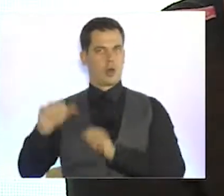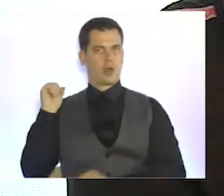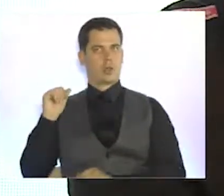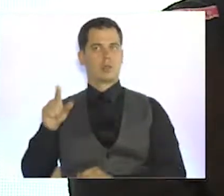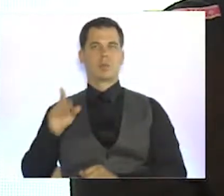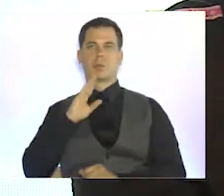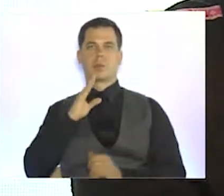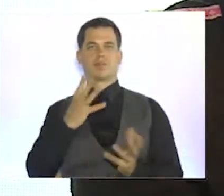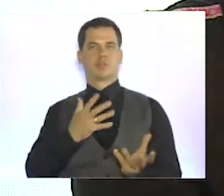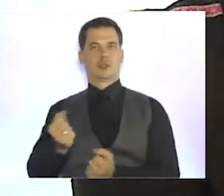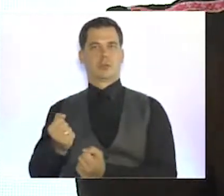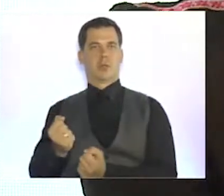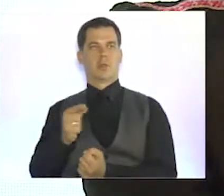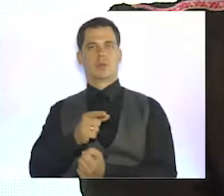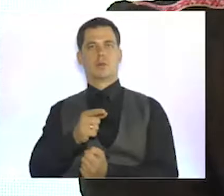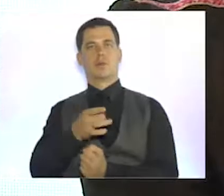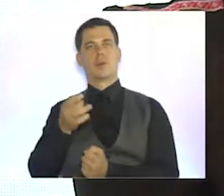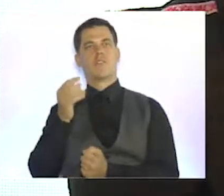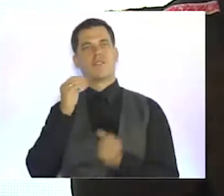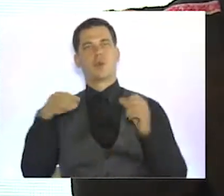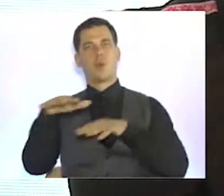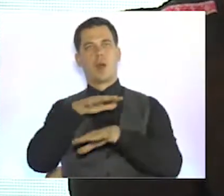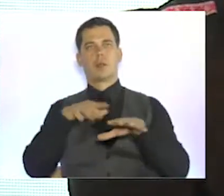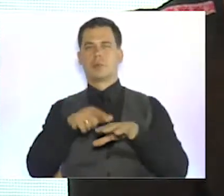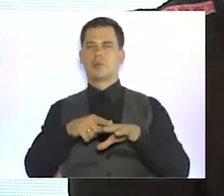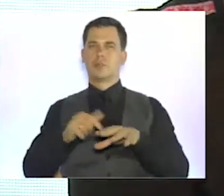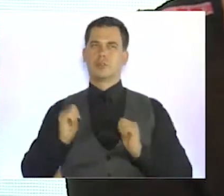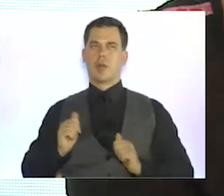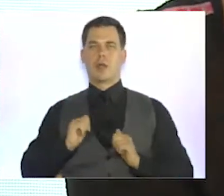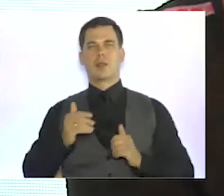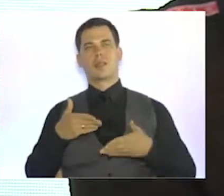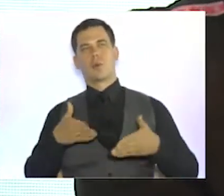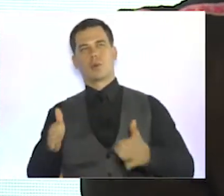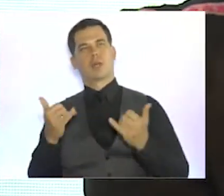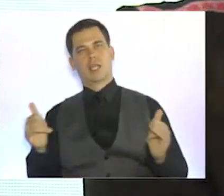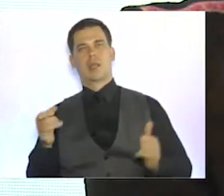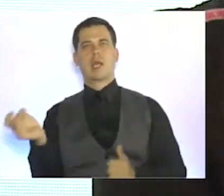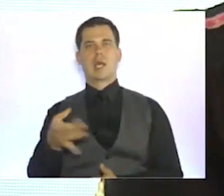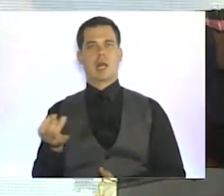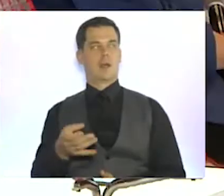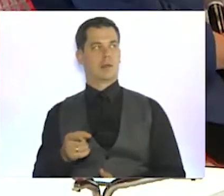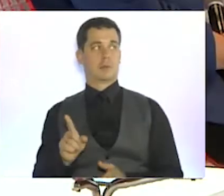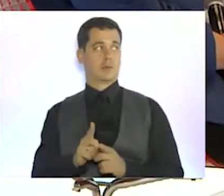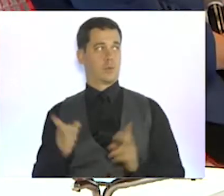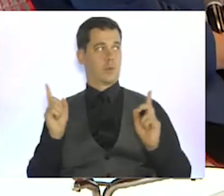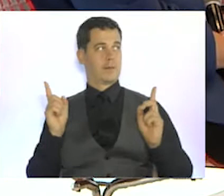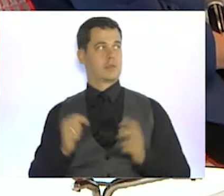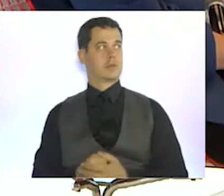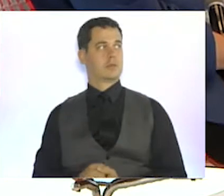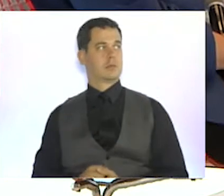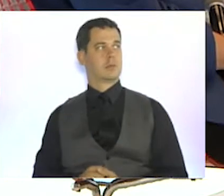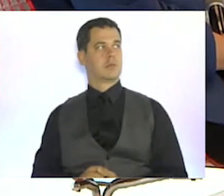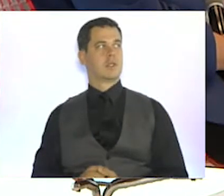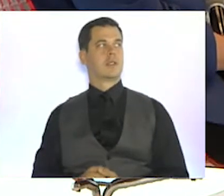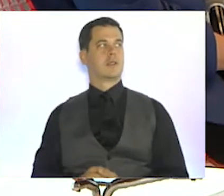takie wstrzymanie inwestycji w wirtualną rzeczywistość i przyglądają się, w jakim kierunku ta technologia pójdzie. Czyli na tym rynku też musimy uważać. Zgadza się, pani Pawle? Ja